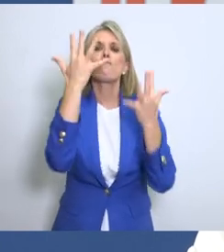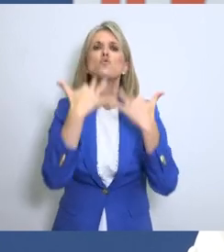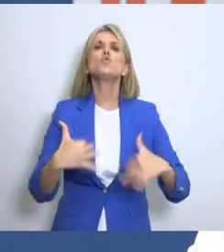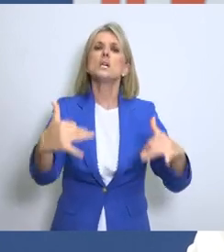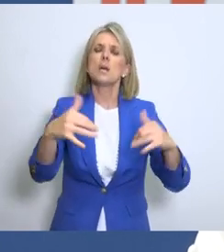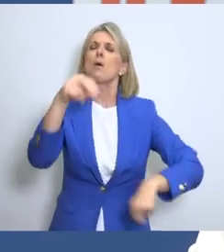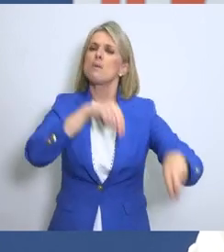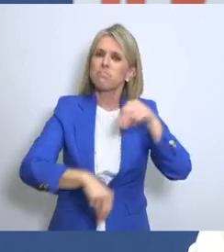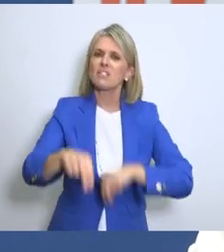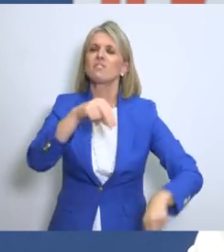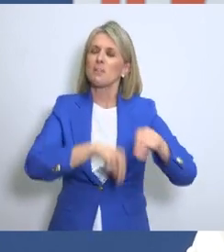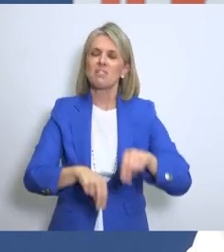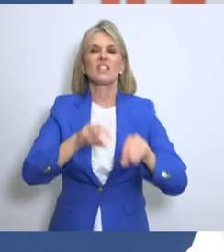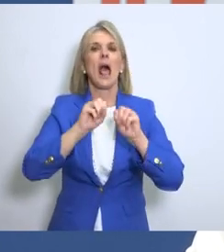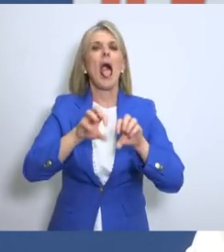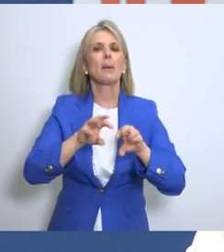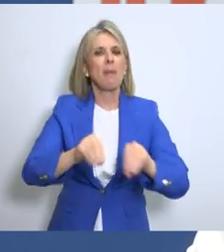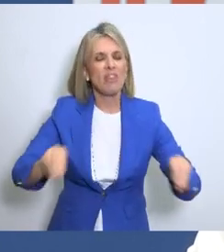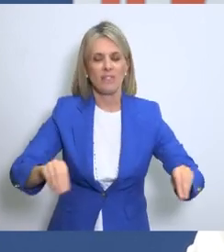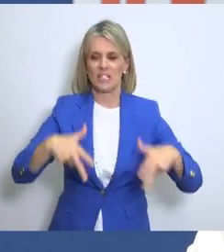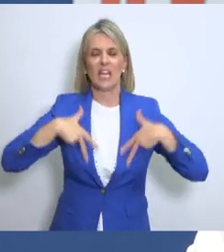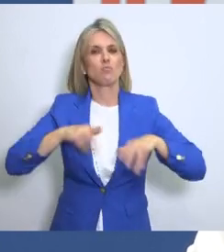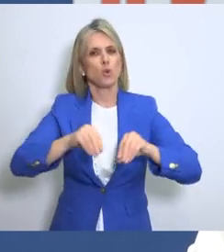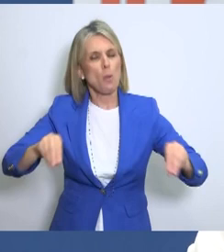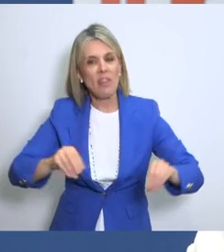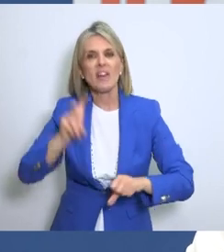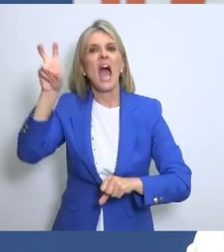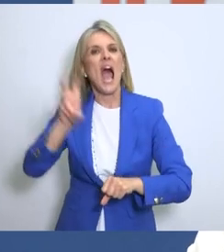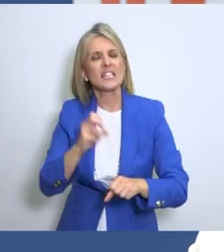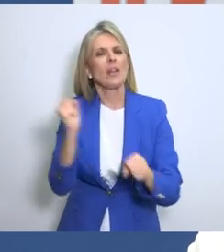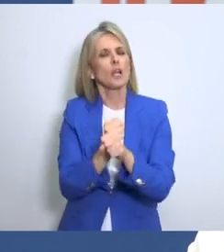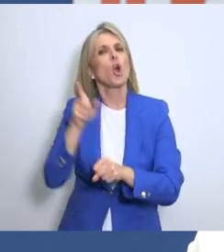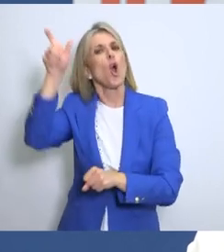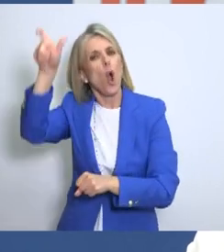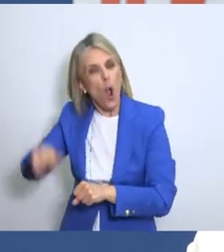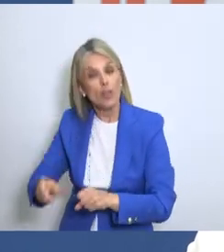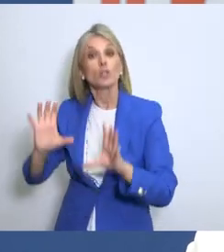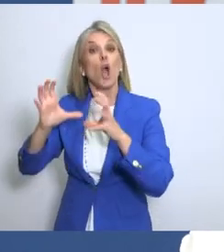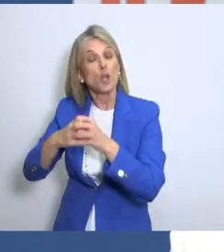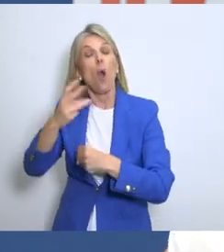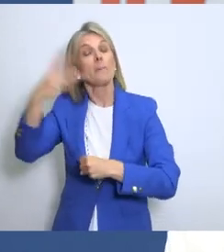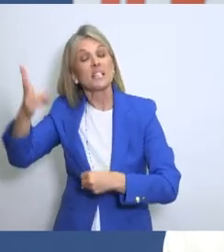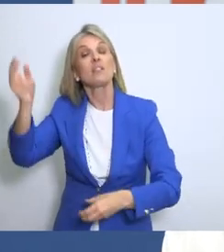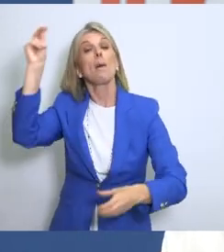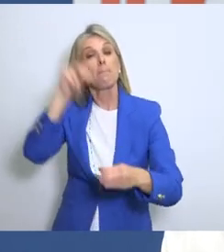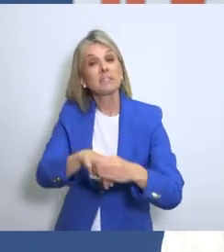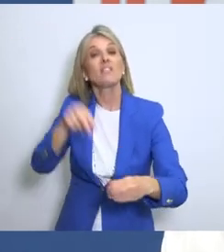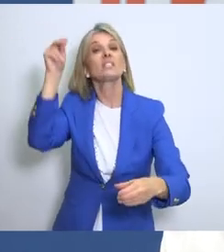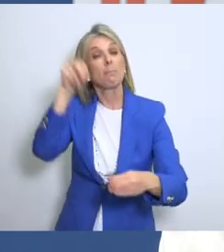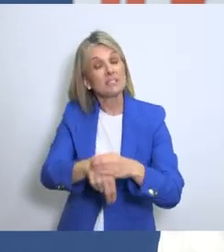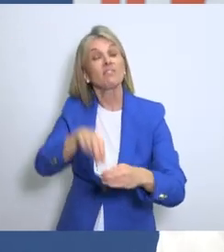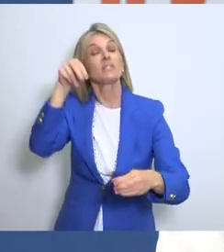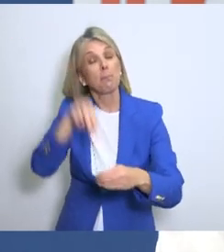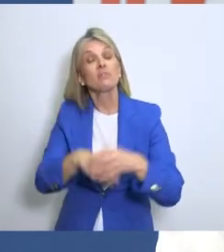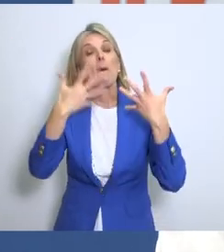νόμων της Κεραμαίου στην εκπαίδευση, του Χατζηδάκη στα εργασιακά και λοιπά. Και σήμερα ορκίζεται